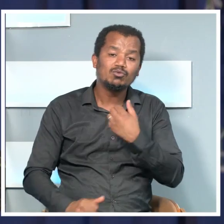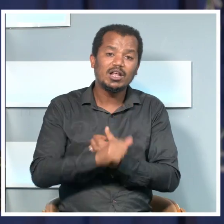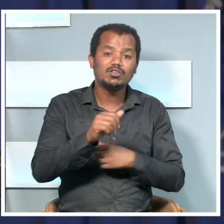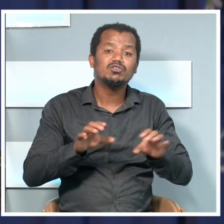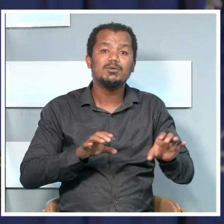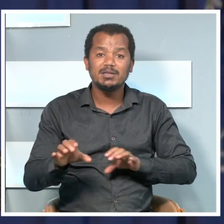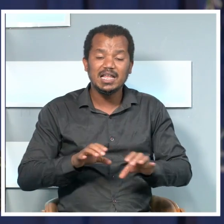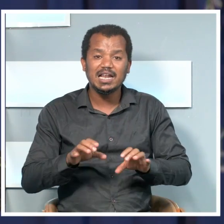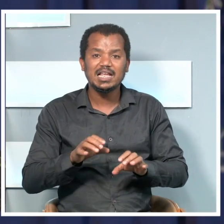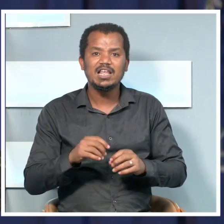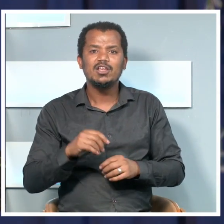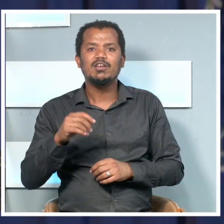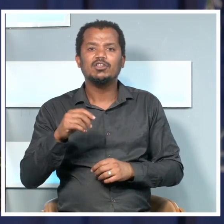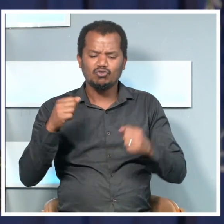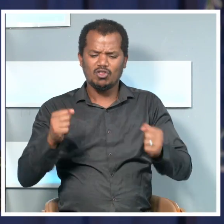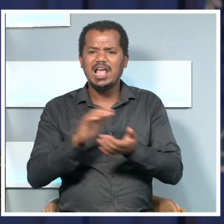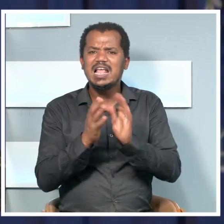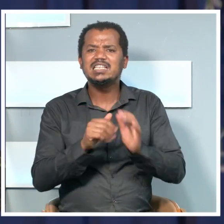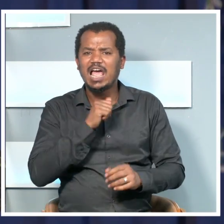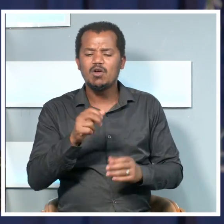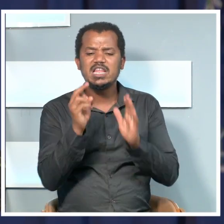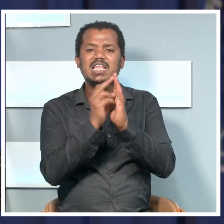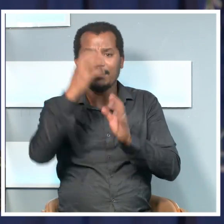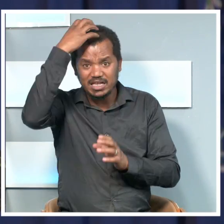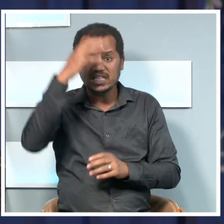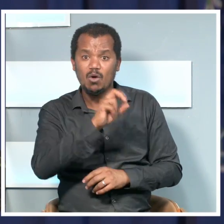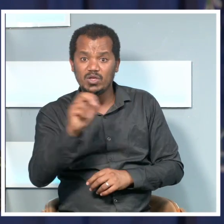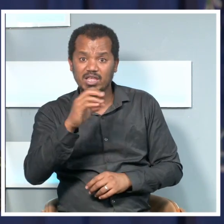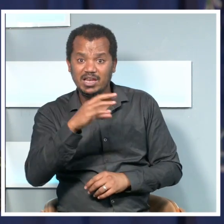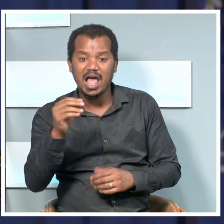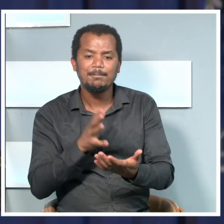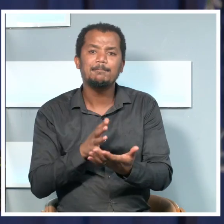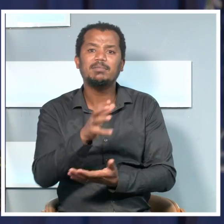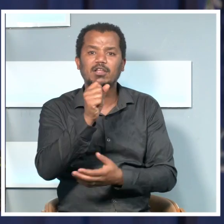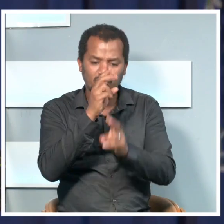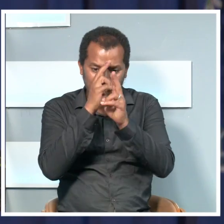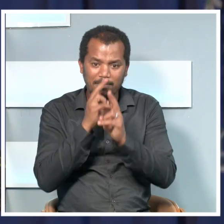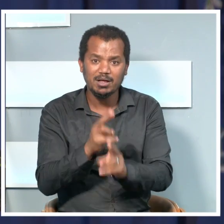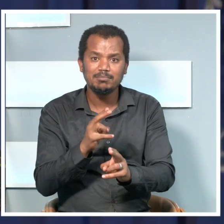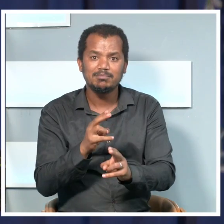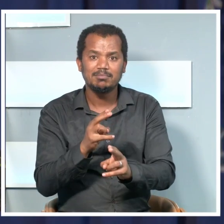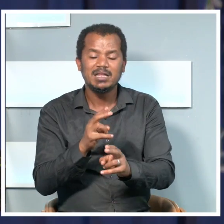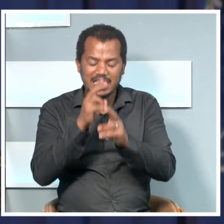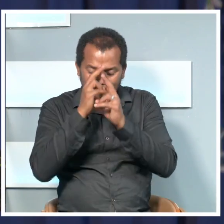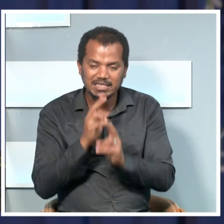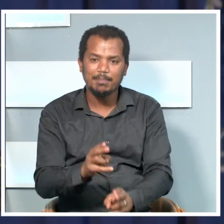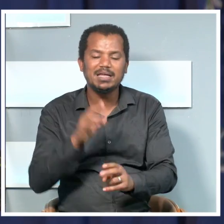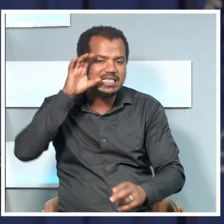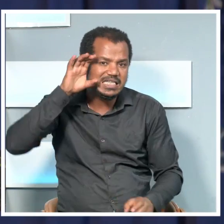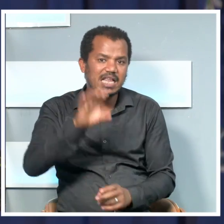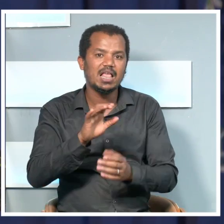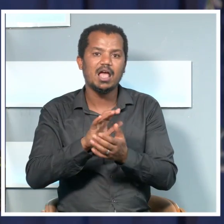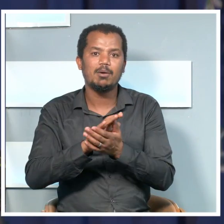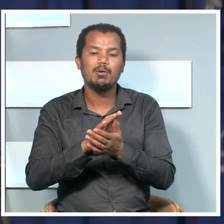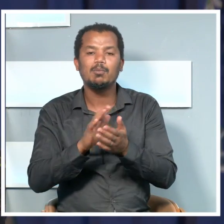ለአካል ጉዳተኞች የሚደረግ ችሮታ ሳይሆን ህገ መንግስታዊና መብታቸውን የማክበርና